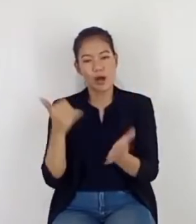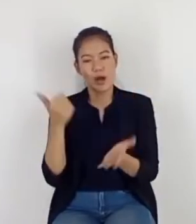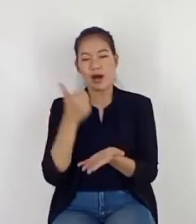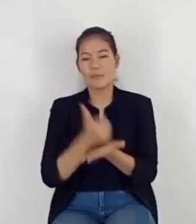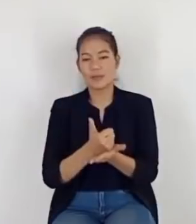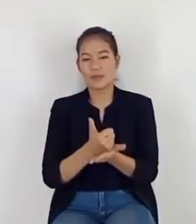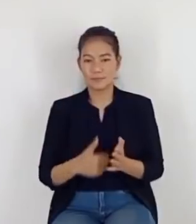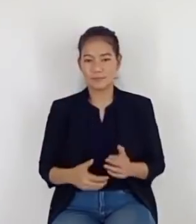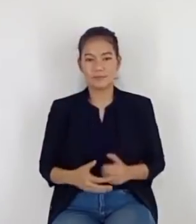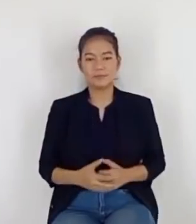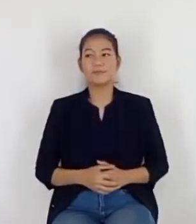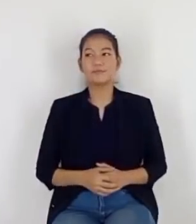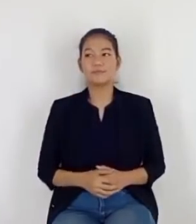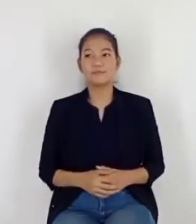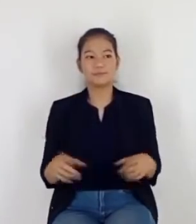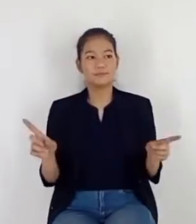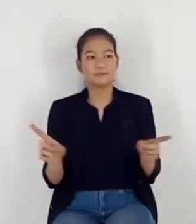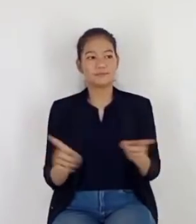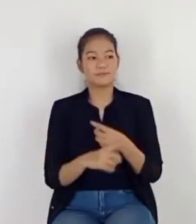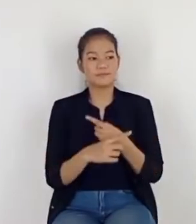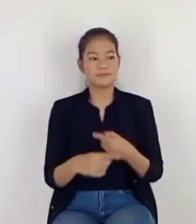Amin.